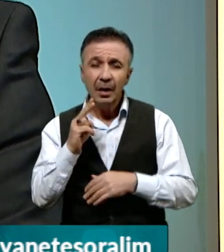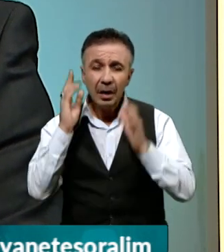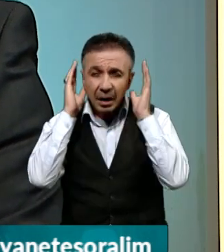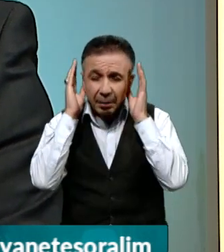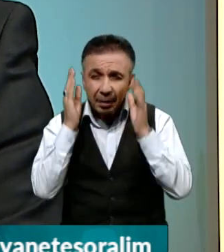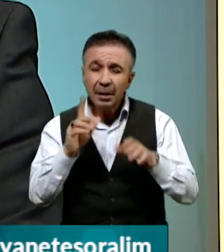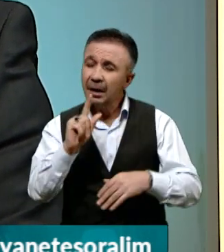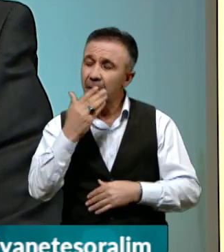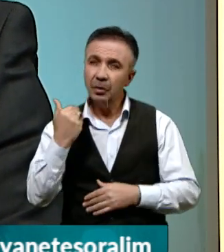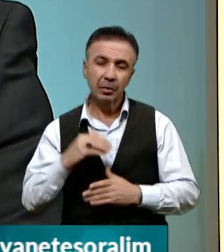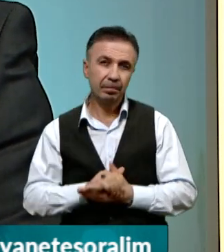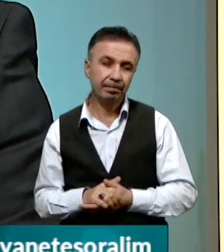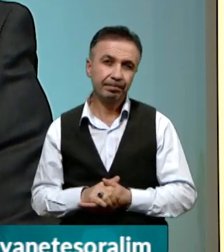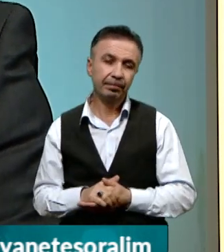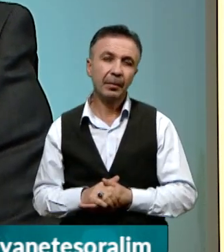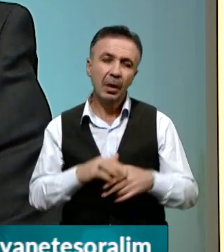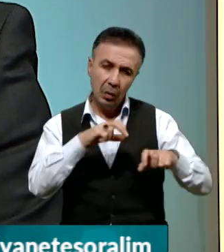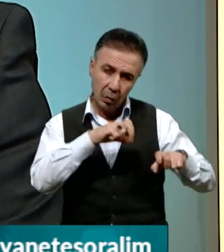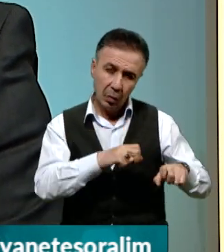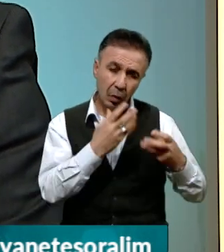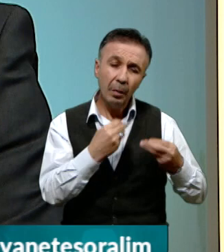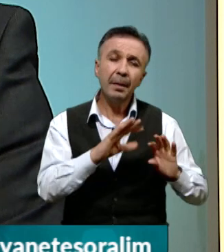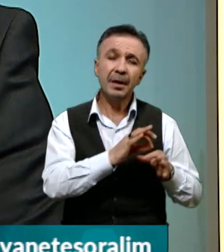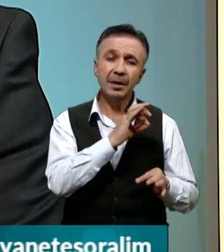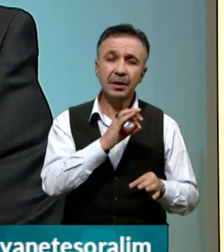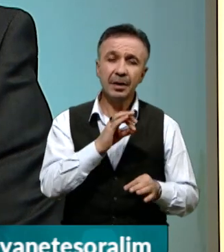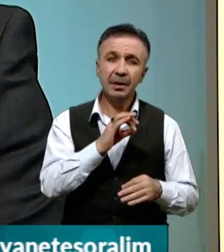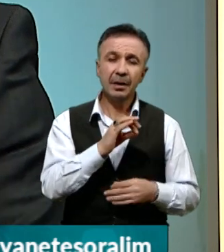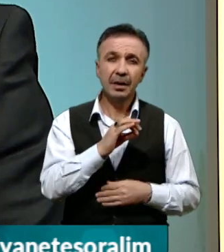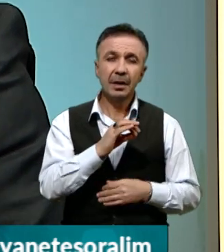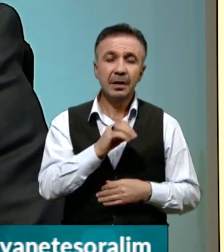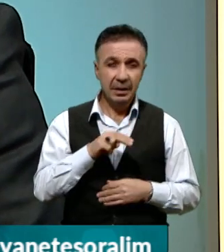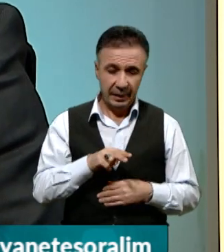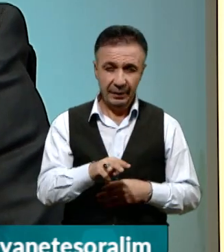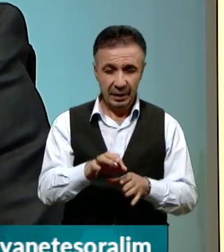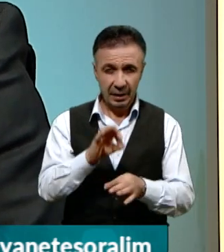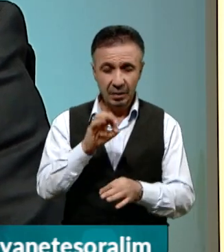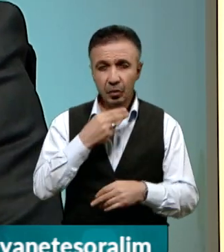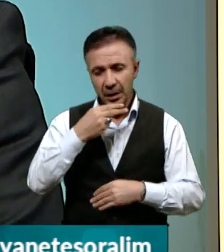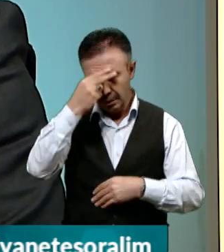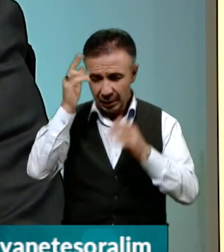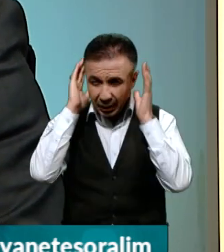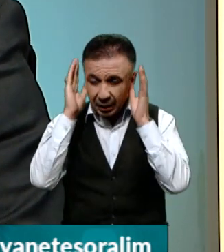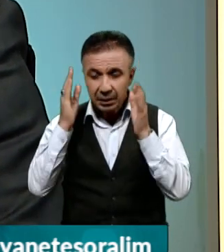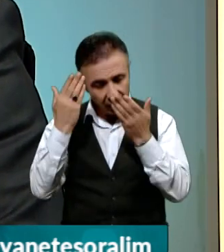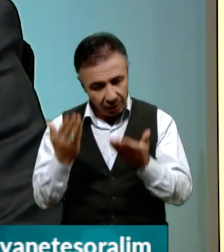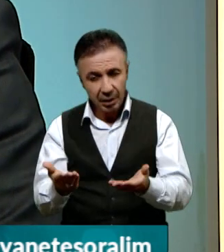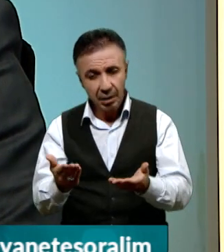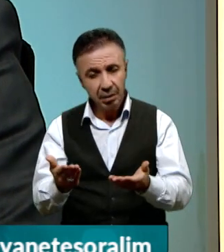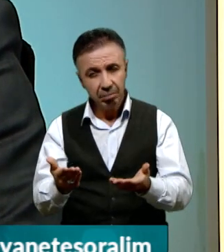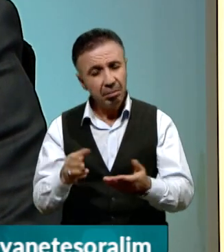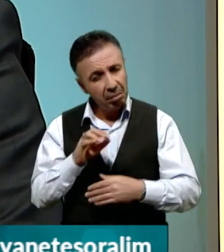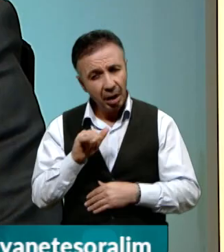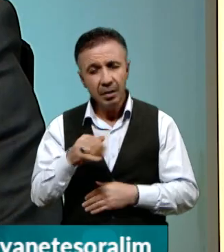Ne peki mukim olmayan bir kişi seferiyken cuma kılsa cuması geçerli mi? Geçerli. Aynen öyle. Aynen bu da böyle. Yani